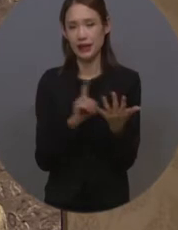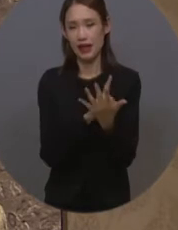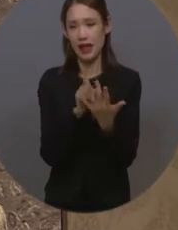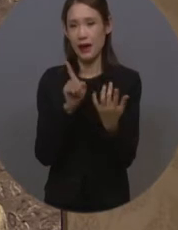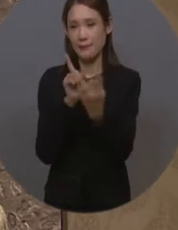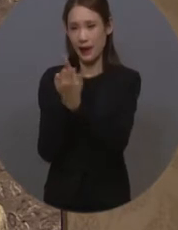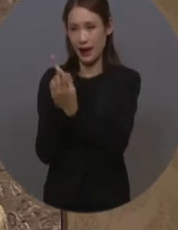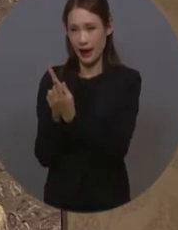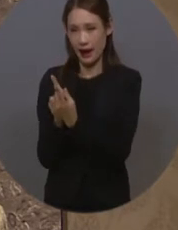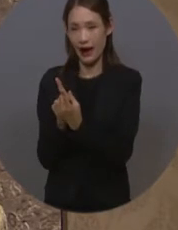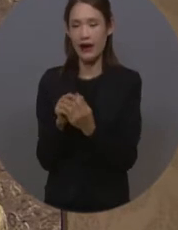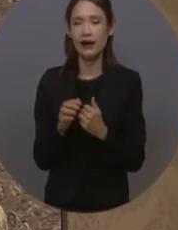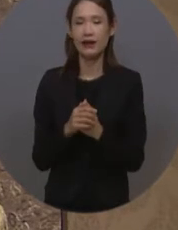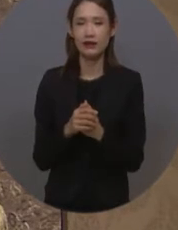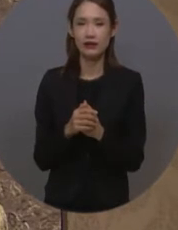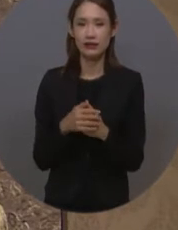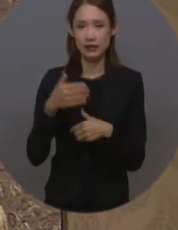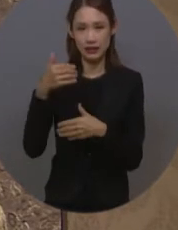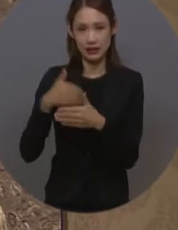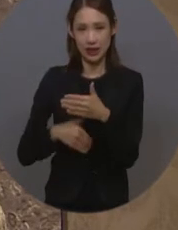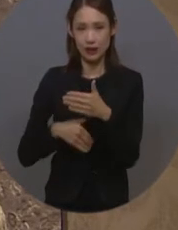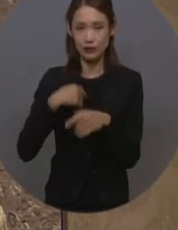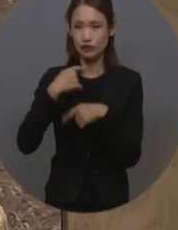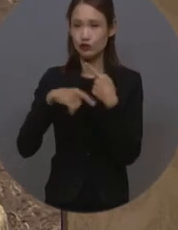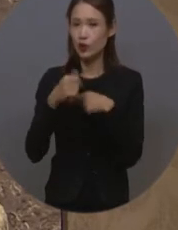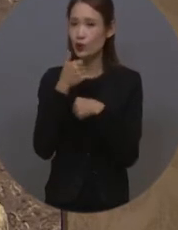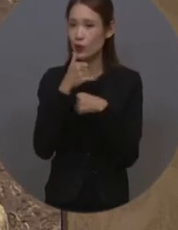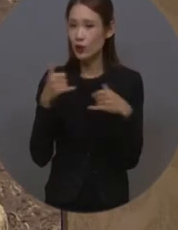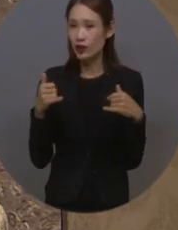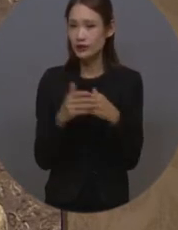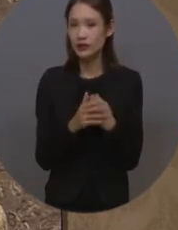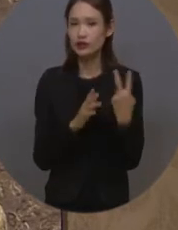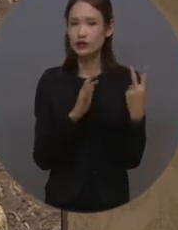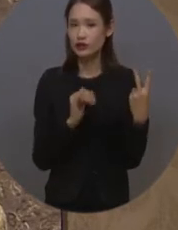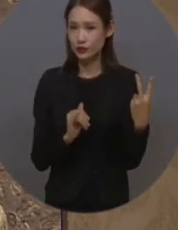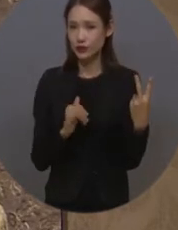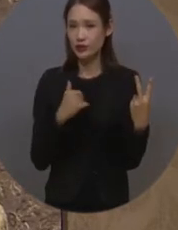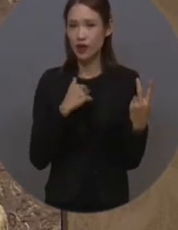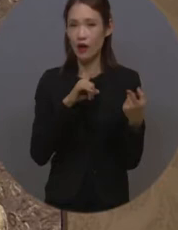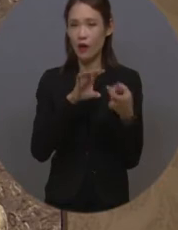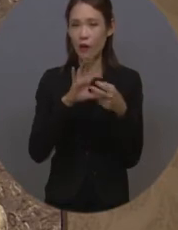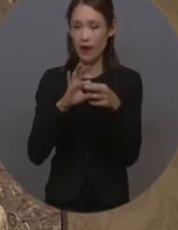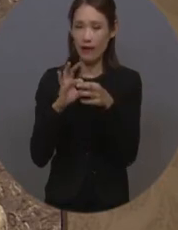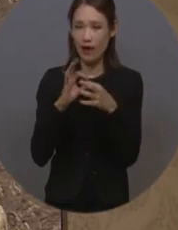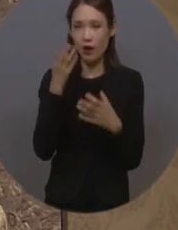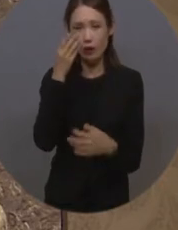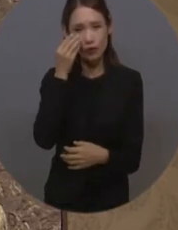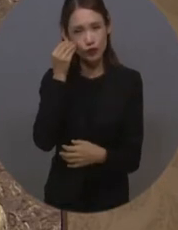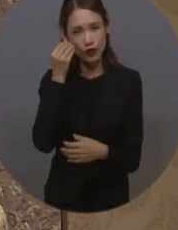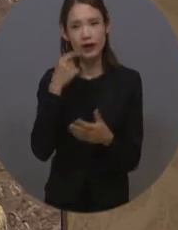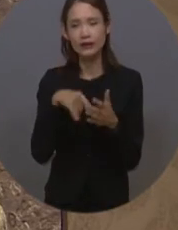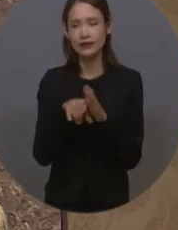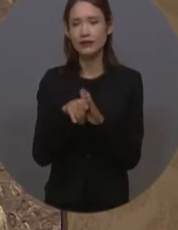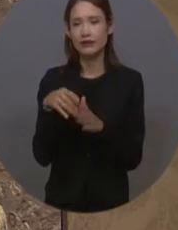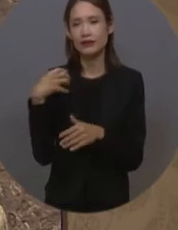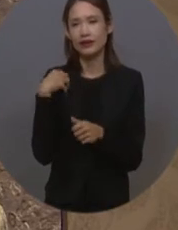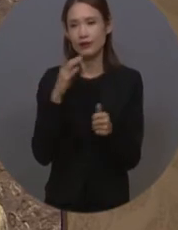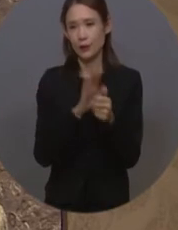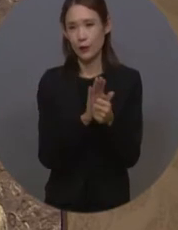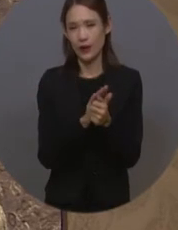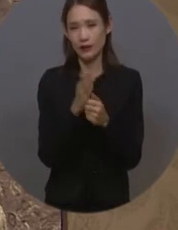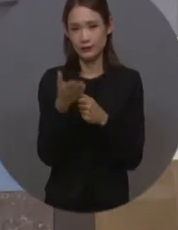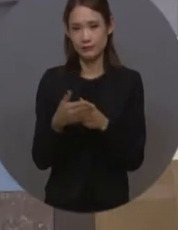같이 하고 있고 나머지는 수호통역사 2분이 이제 우리 관계를 원활하게 위해서 늘 역할을 하고 있죠.